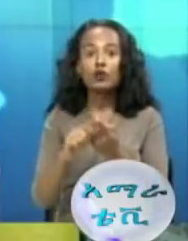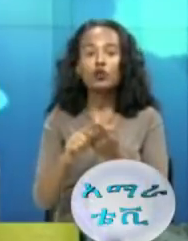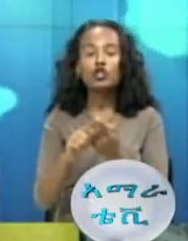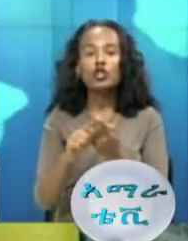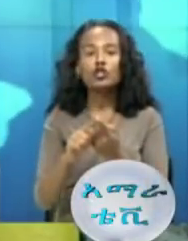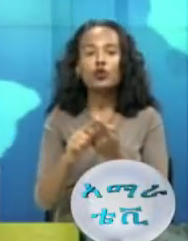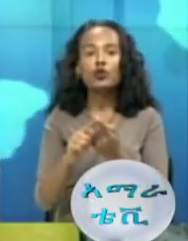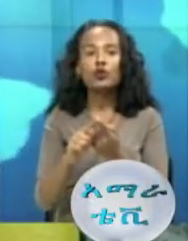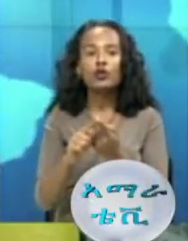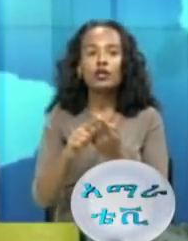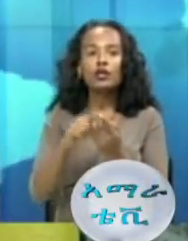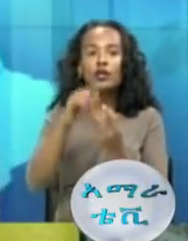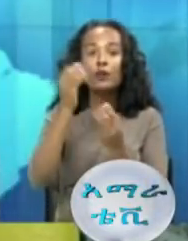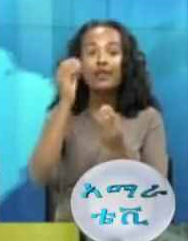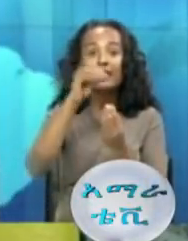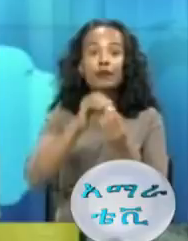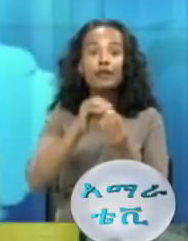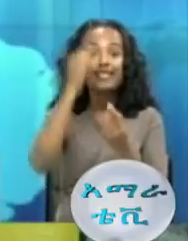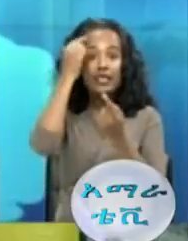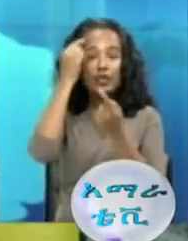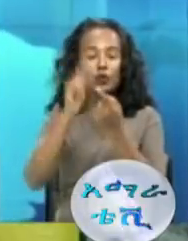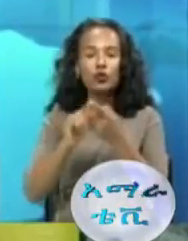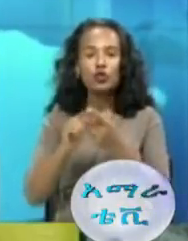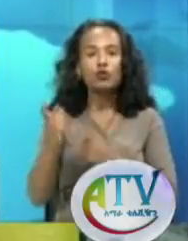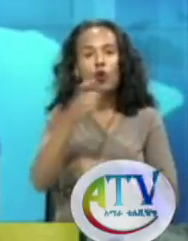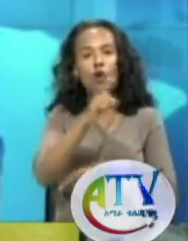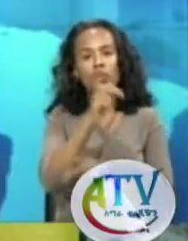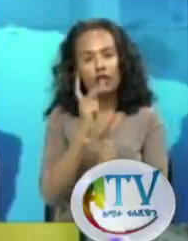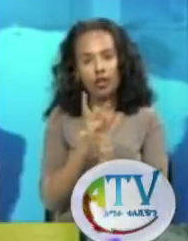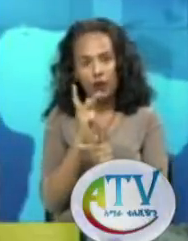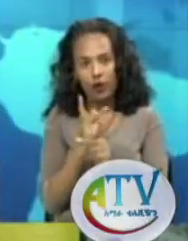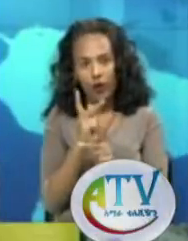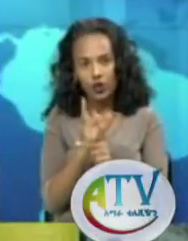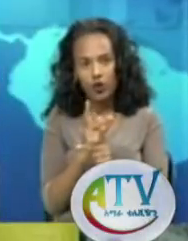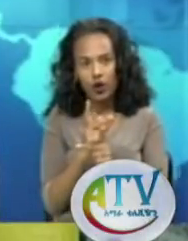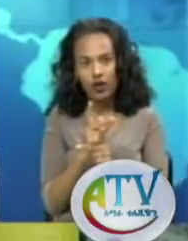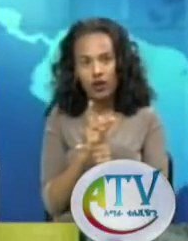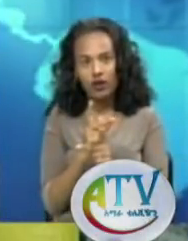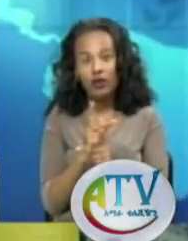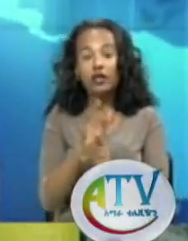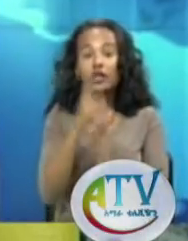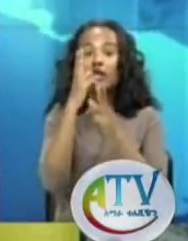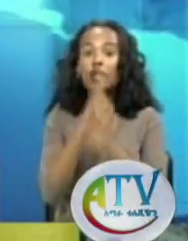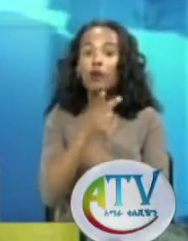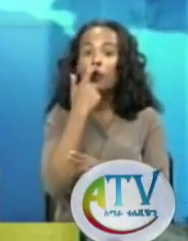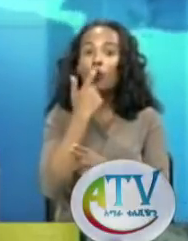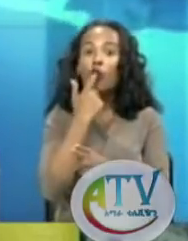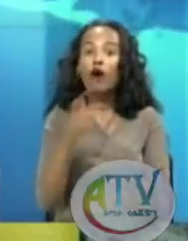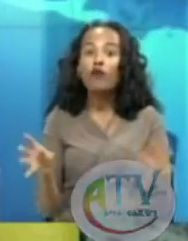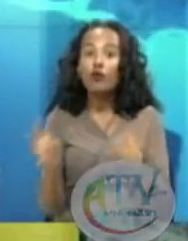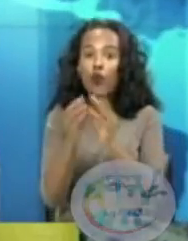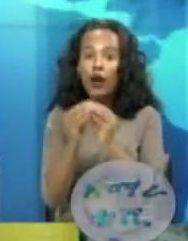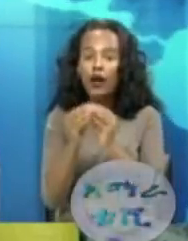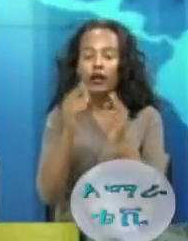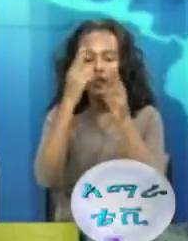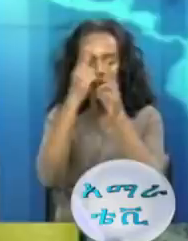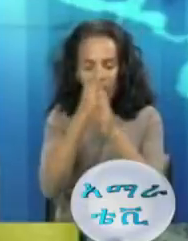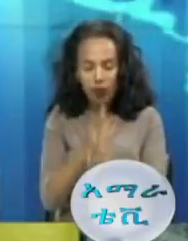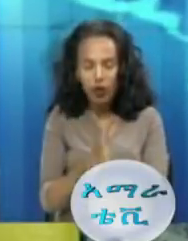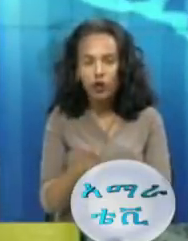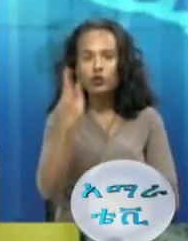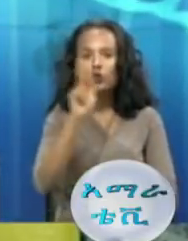ግቦቻቸውም የመደመር ግቦች መሆን ይጠበቅባቸዋል። የተከበሩ አፈ ጉባኤ፣ የተከበራችሁ